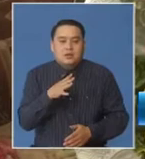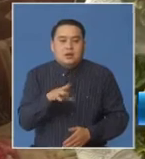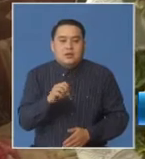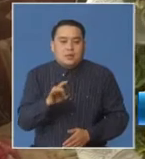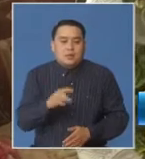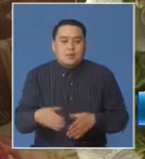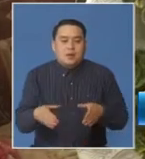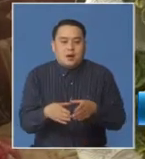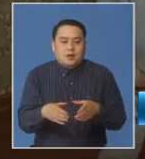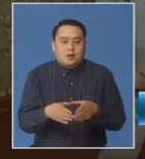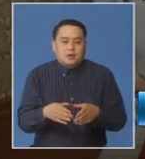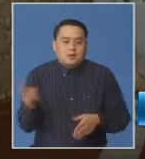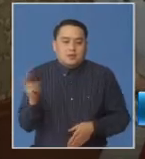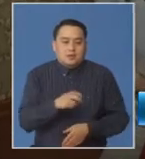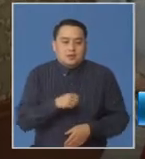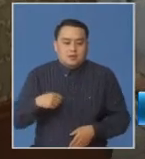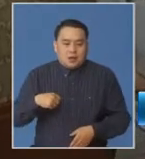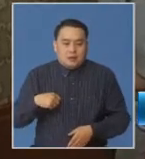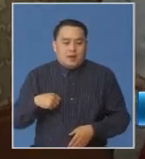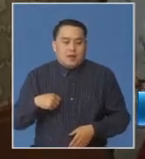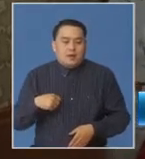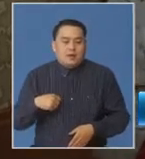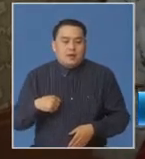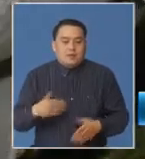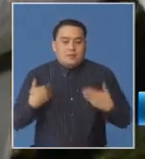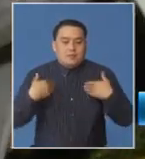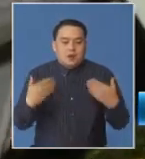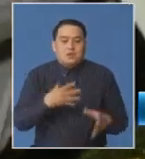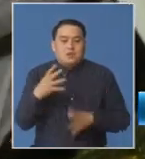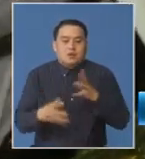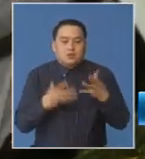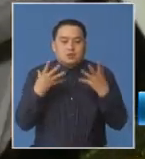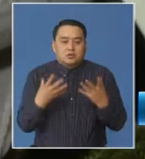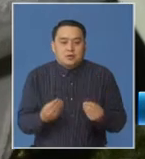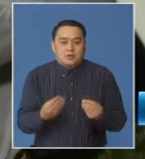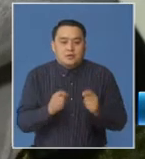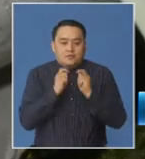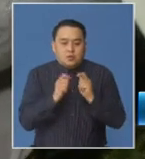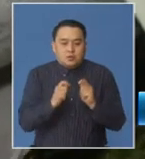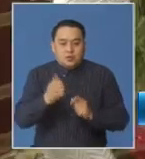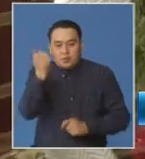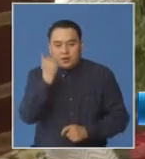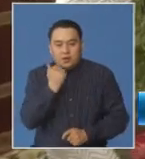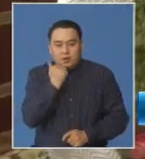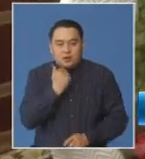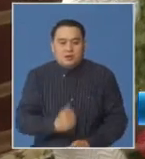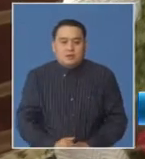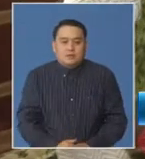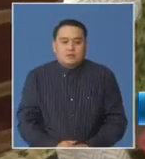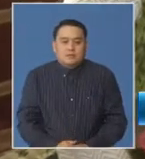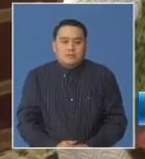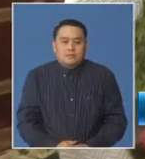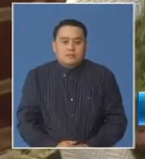Кайнар партийцы пожаловали сами, чтобы поздравить долгожительницу с Международным женским днем и вручить ей свои подарки.